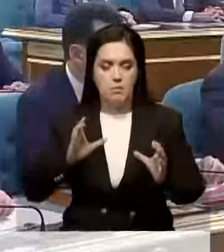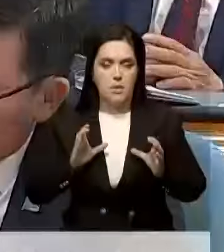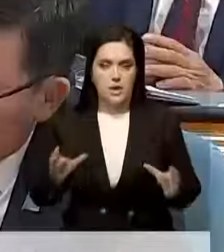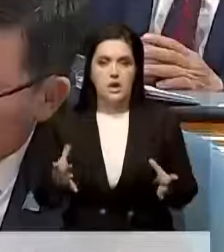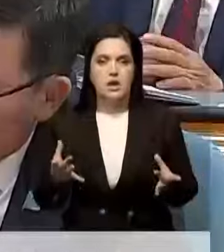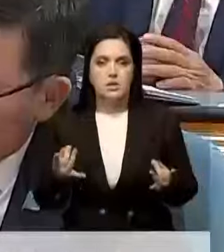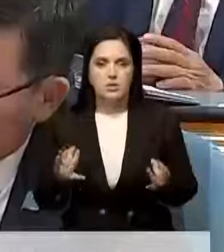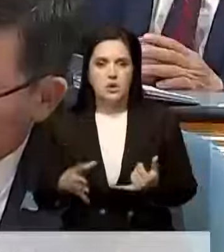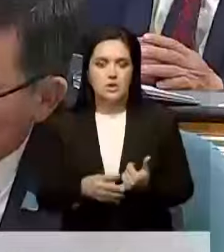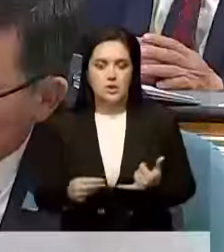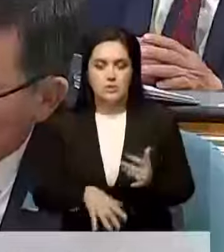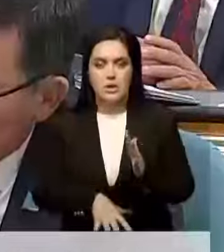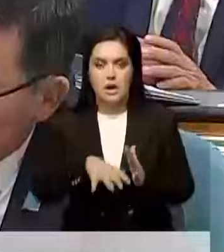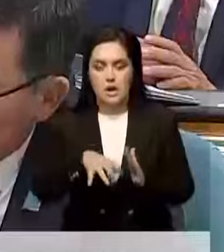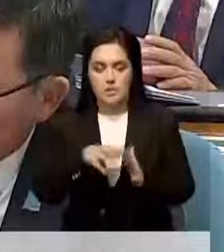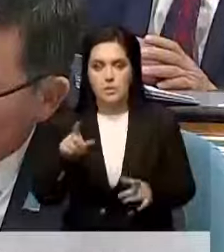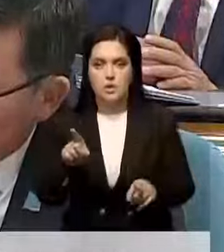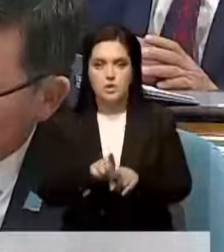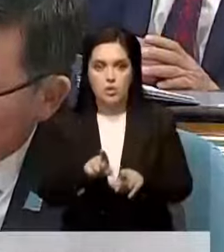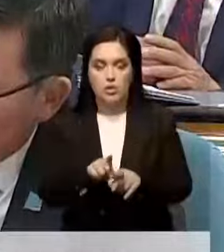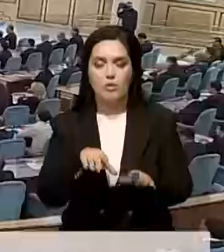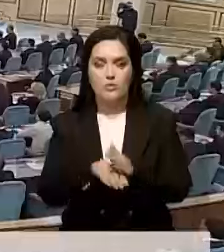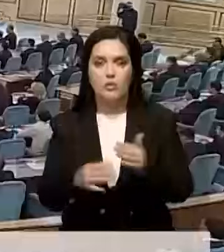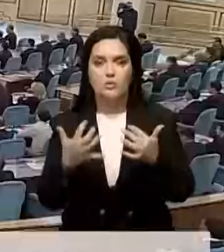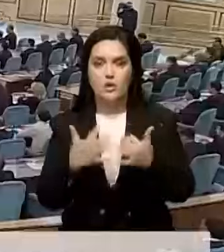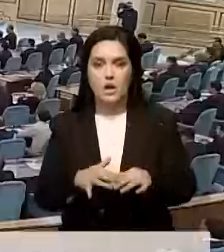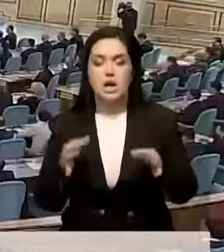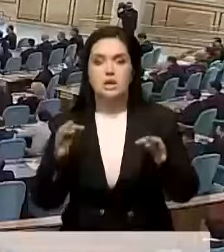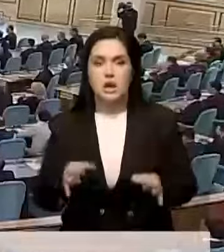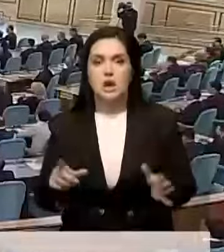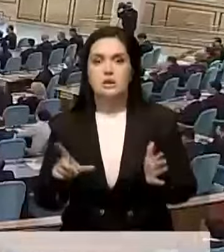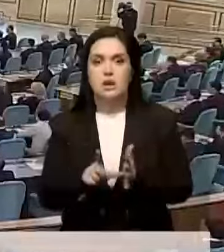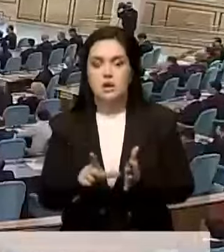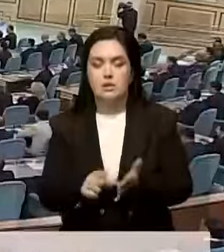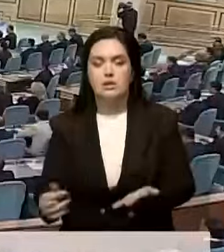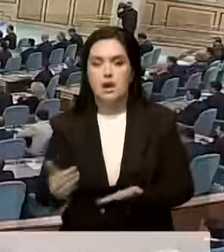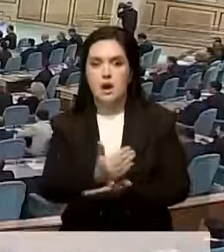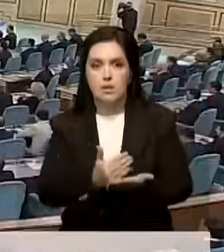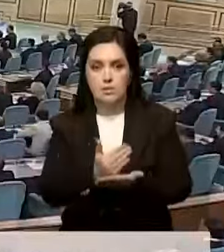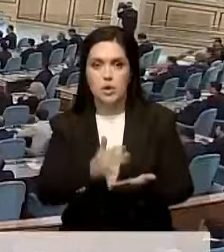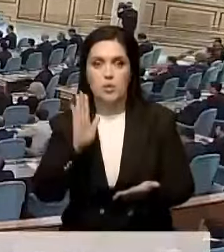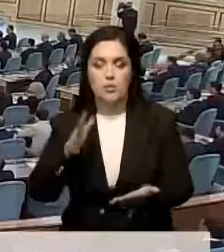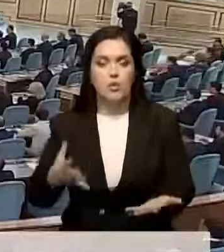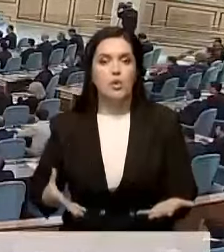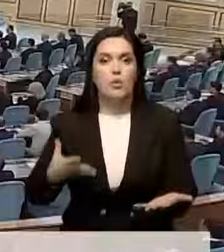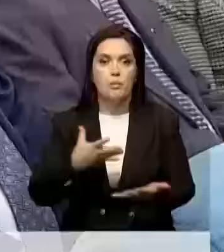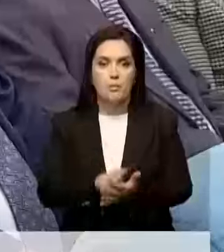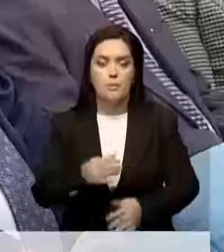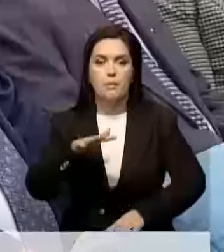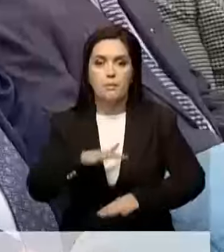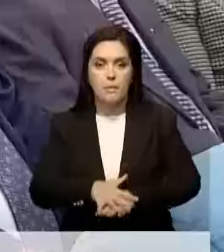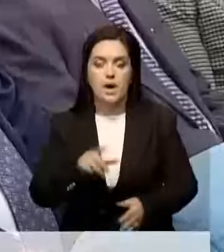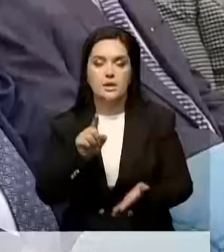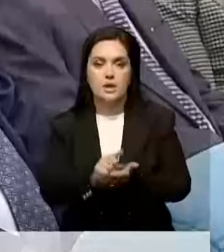ресурсами. Поэтому речь идет в том числе и о справедливом налогообложении данного сектора. Уплачиваемые банками